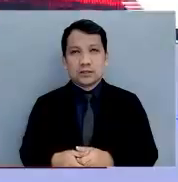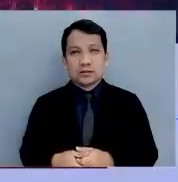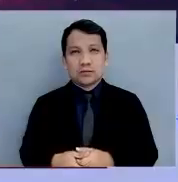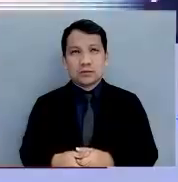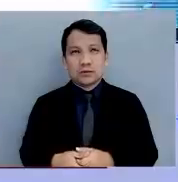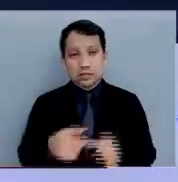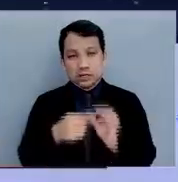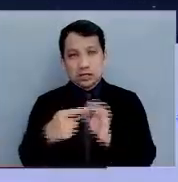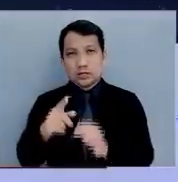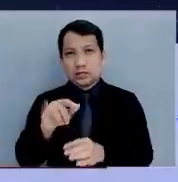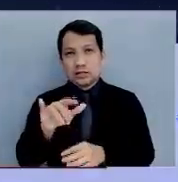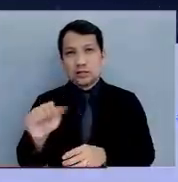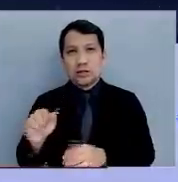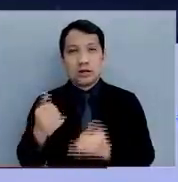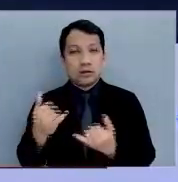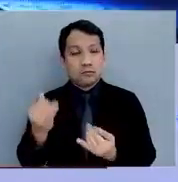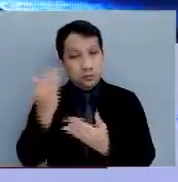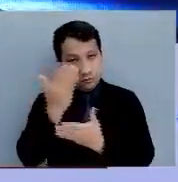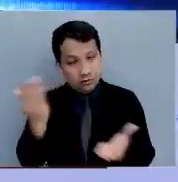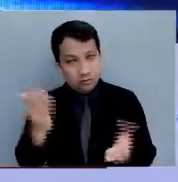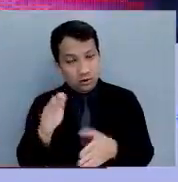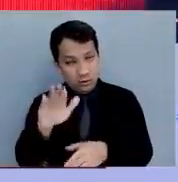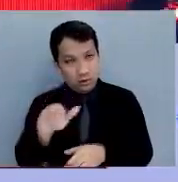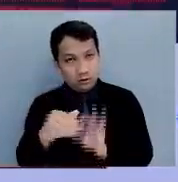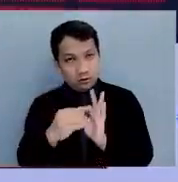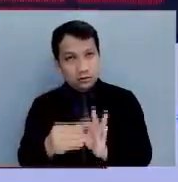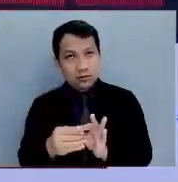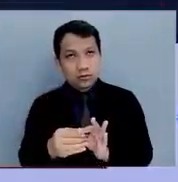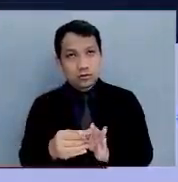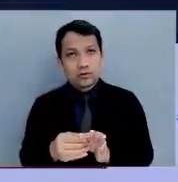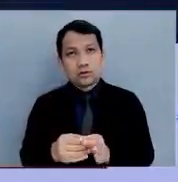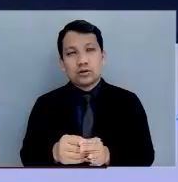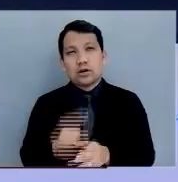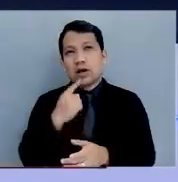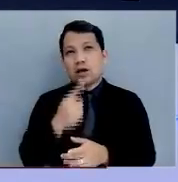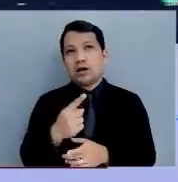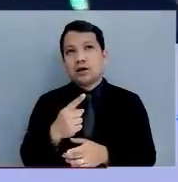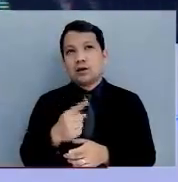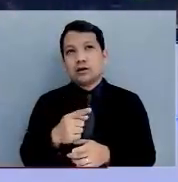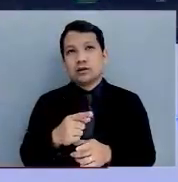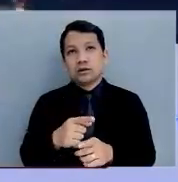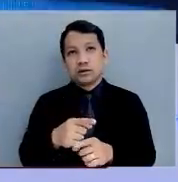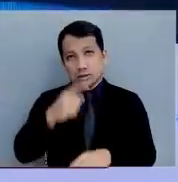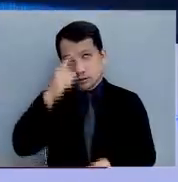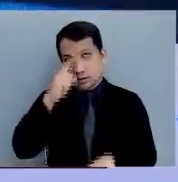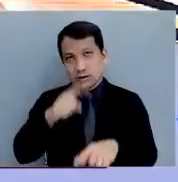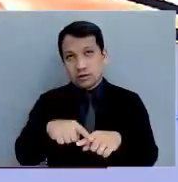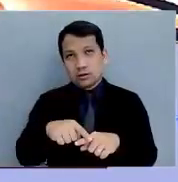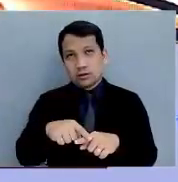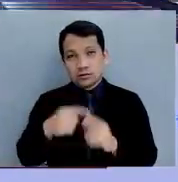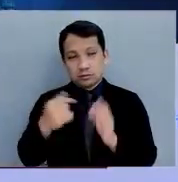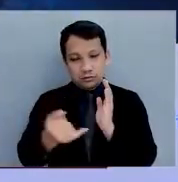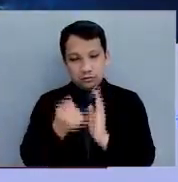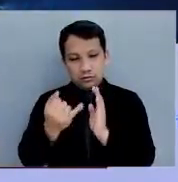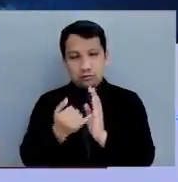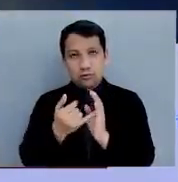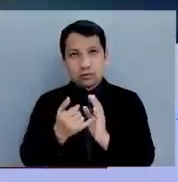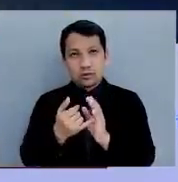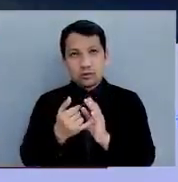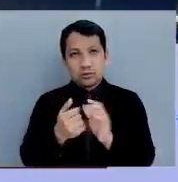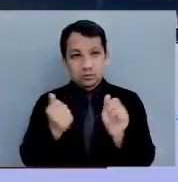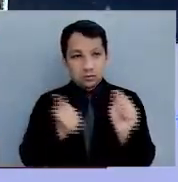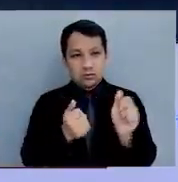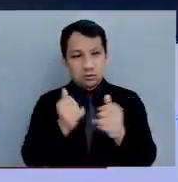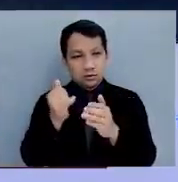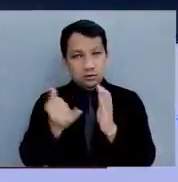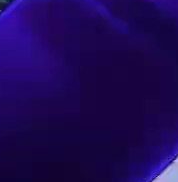Speaking of Taylor, eto na ang pagkakataon nyo, Swifties. Hiring sa Amerika na mga journalist na magko-cover kay